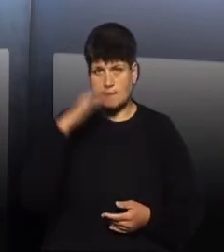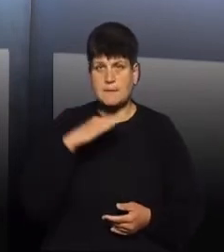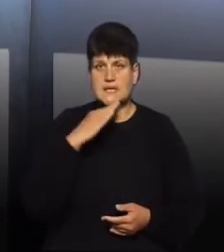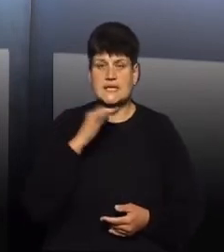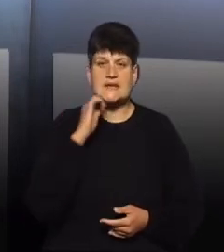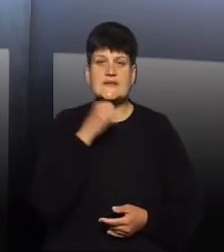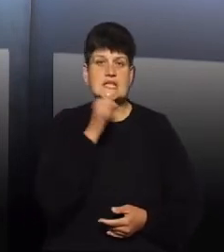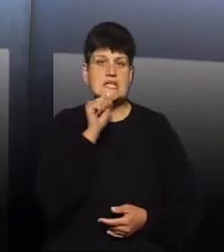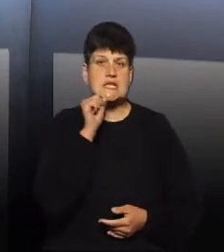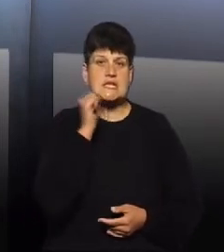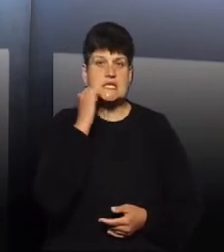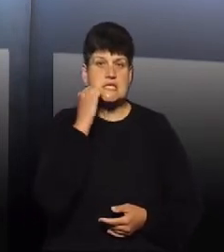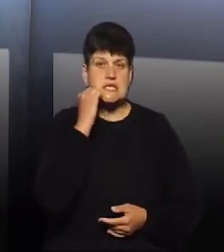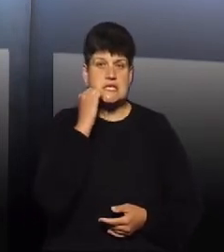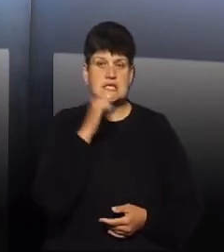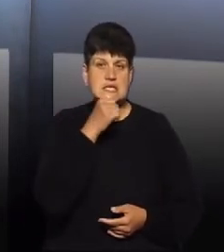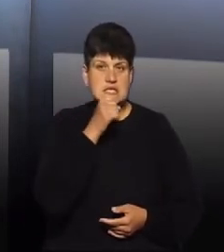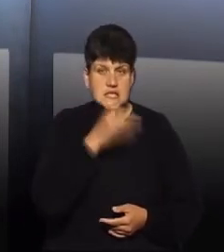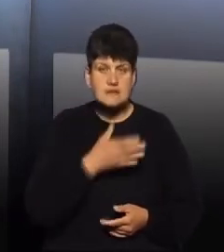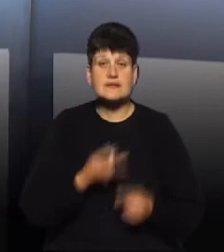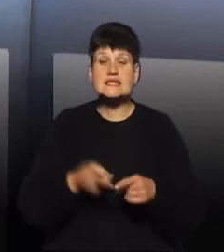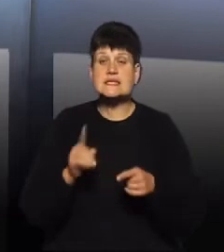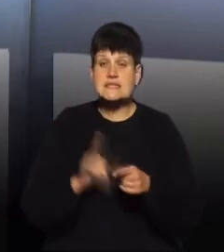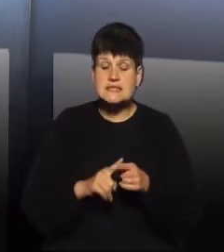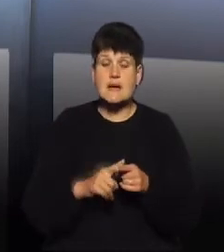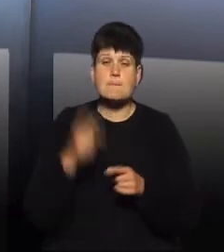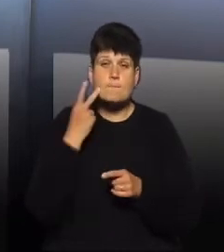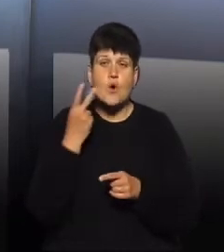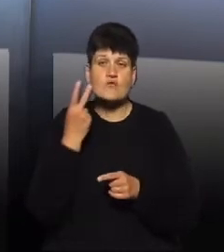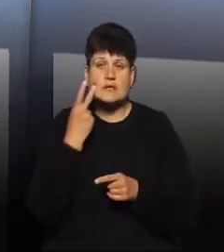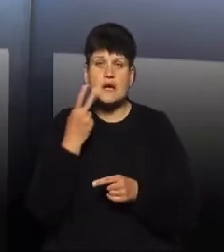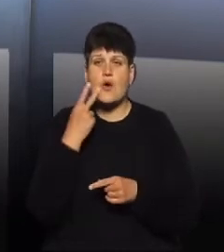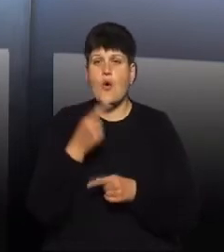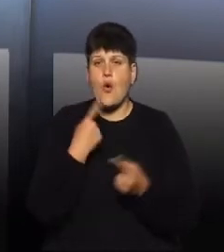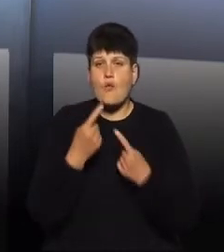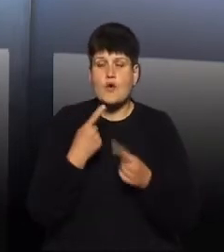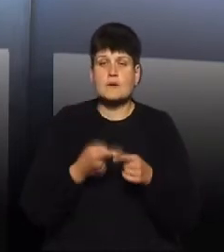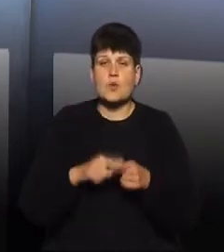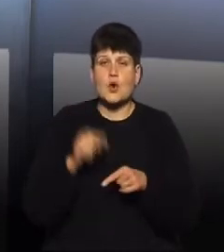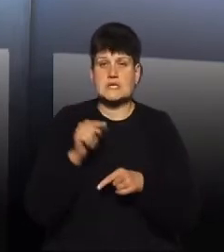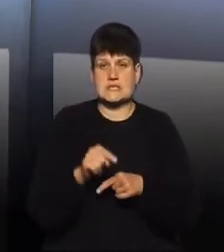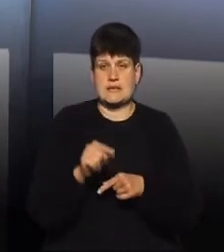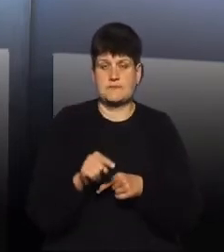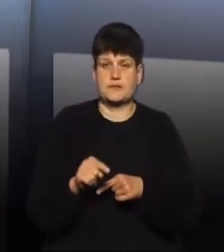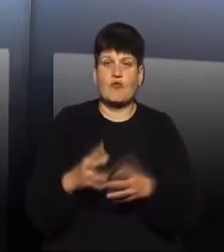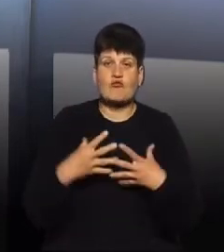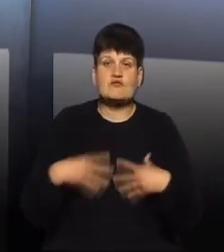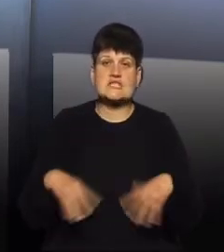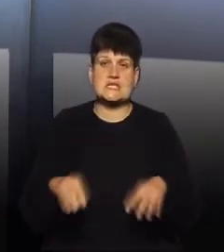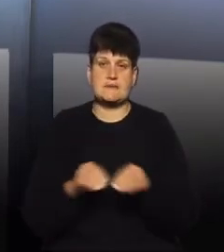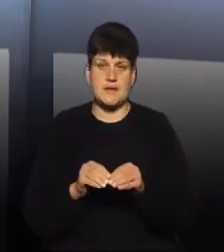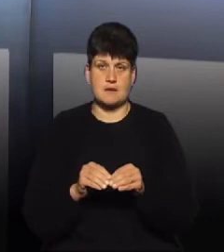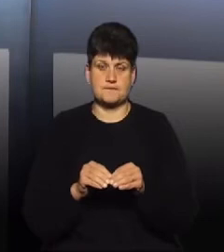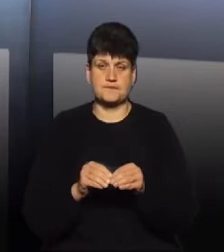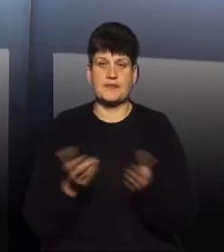що це майже повсякденно говориться про це, про в сім'ях, де є